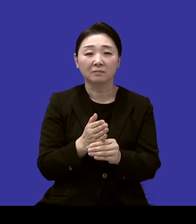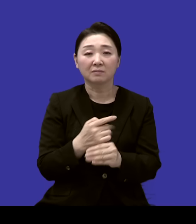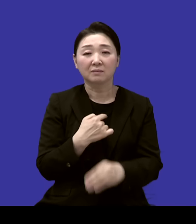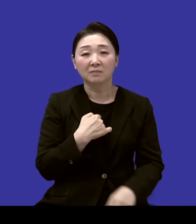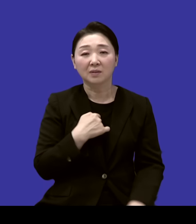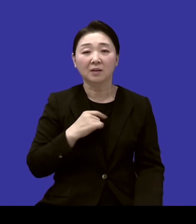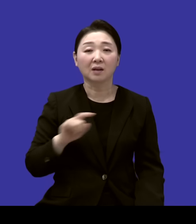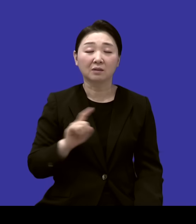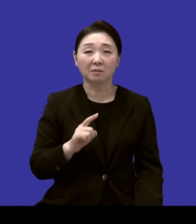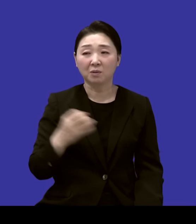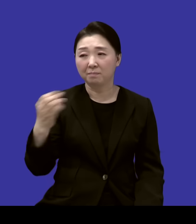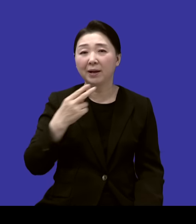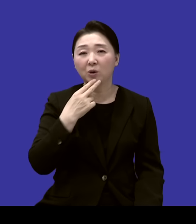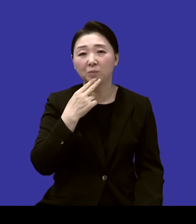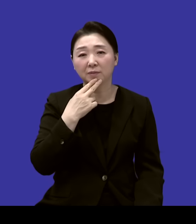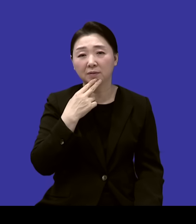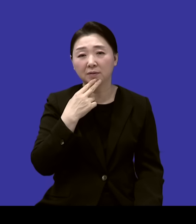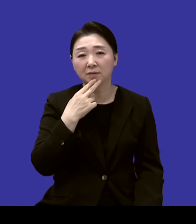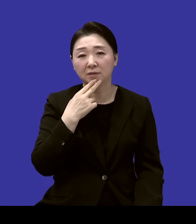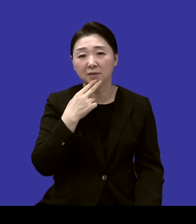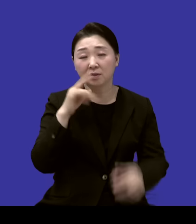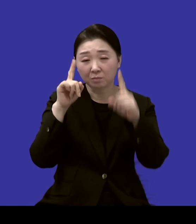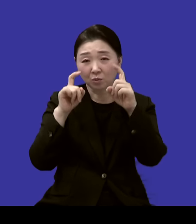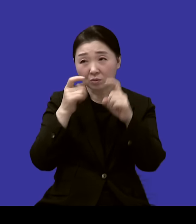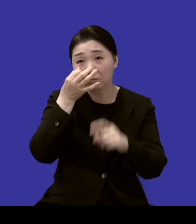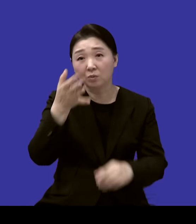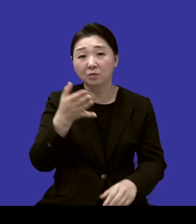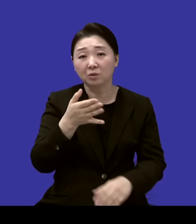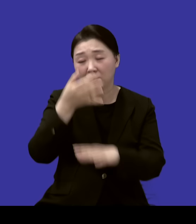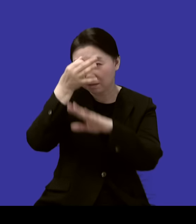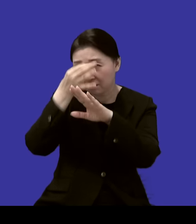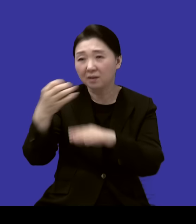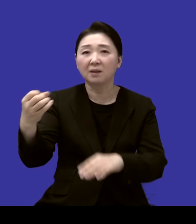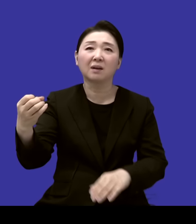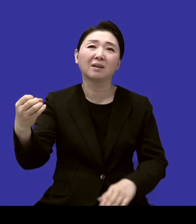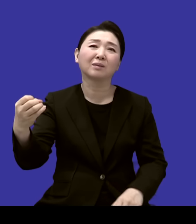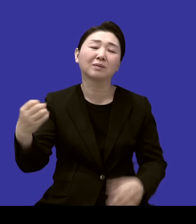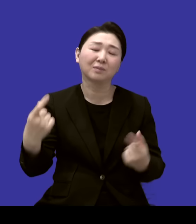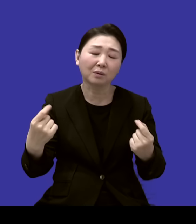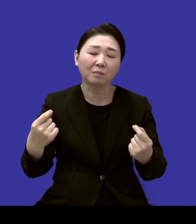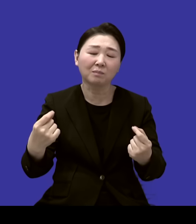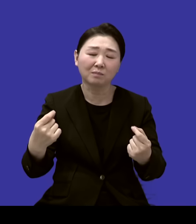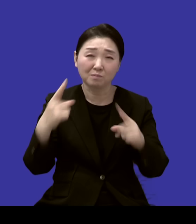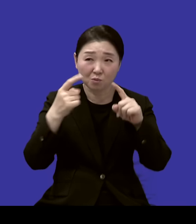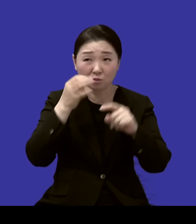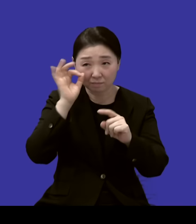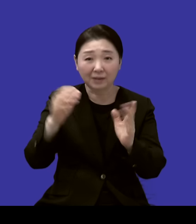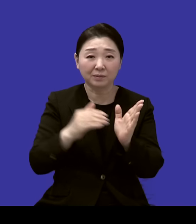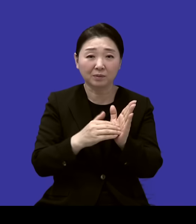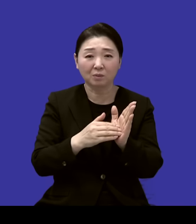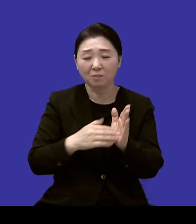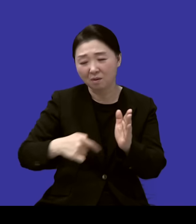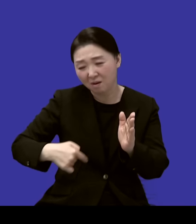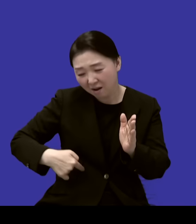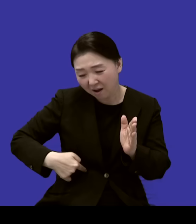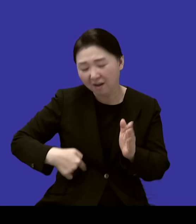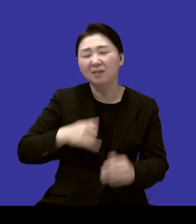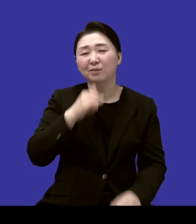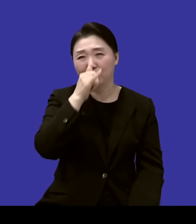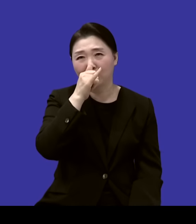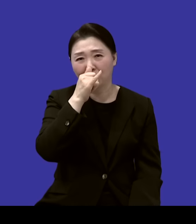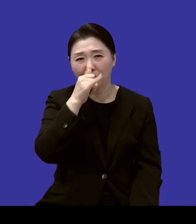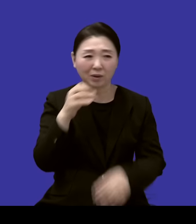어떤 말씀도 안 하시고 표정을 보이셨는데 정말 미안해 하시더라고요. 그래서 정말 막 뭔가 죄책감이 있으셨던 것 같아요. 버리고 가야